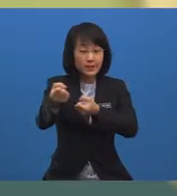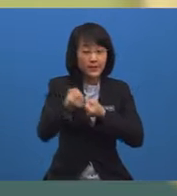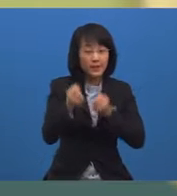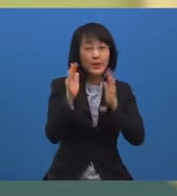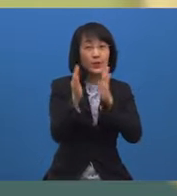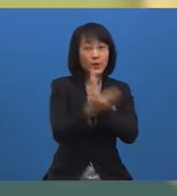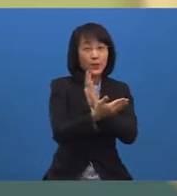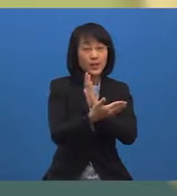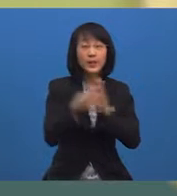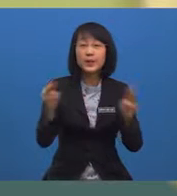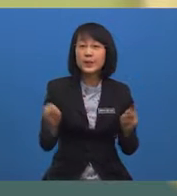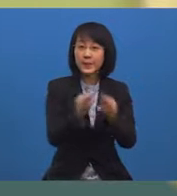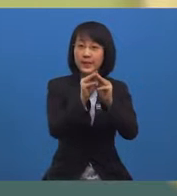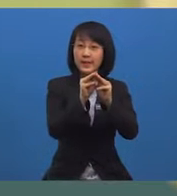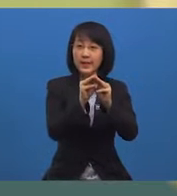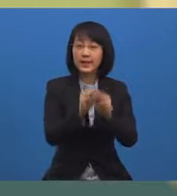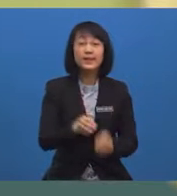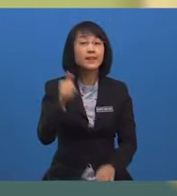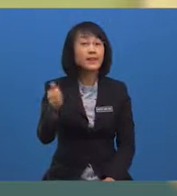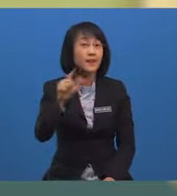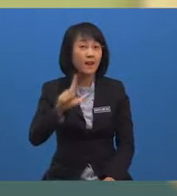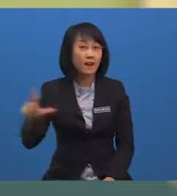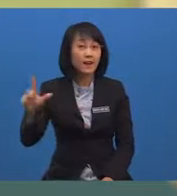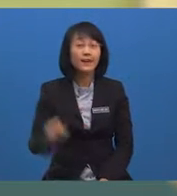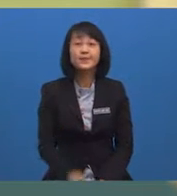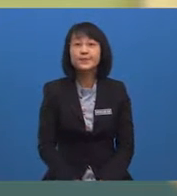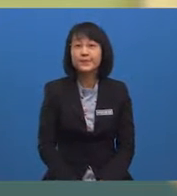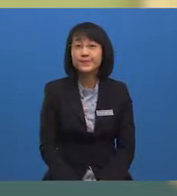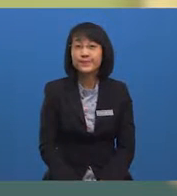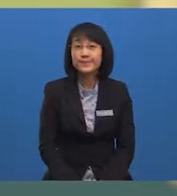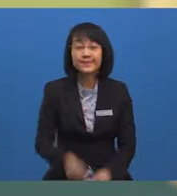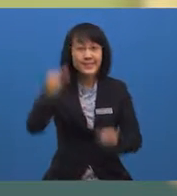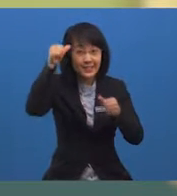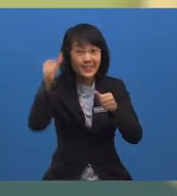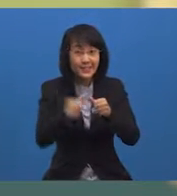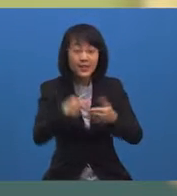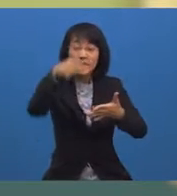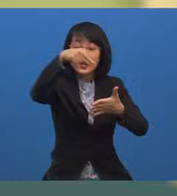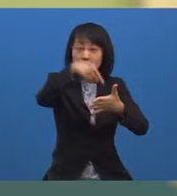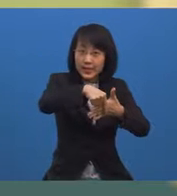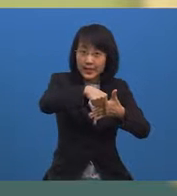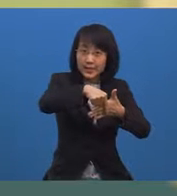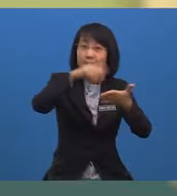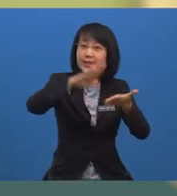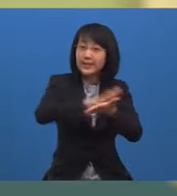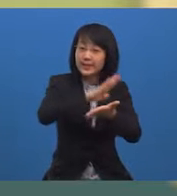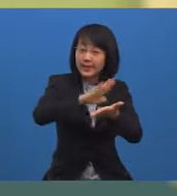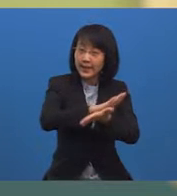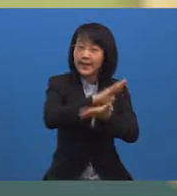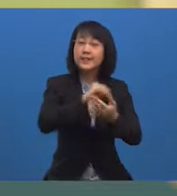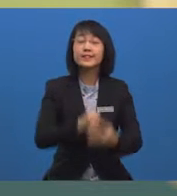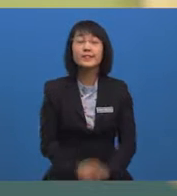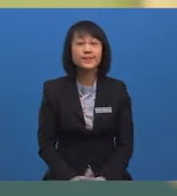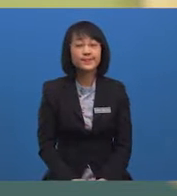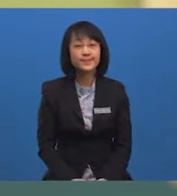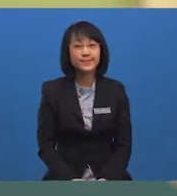magnet ialah, murid-murid ingat, klip kertas. Klip kertas,